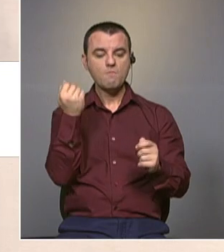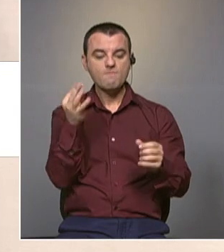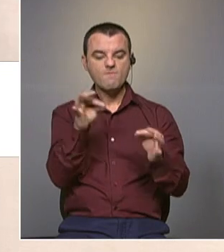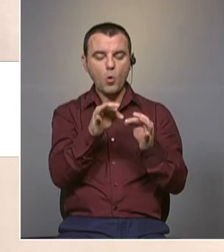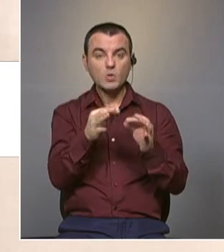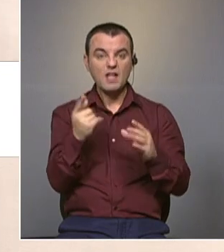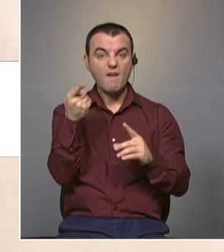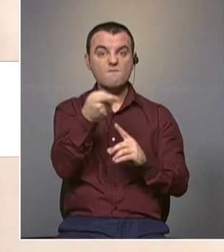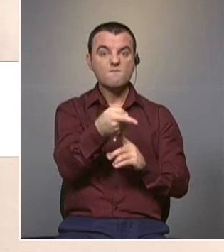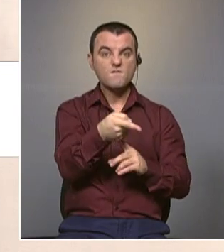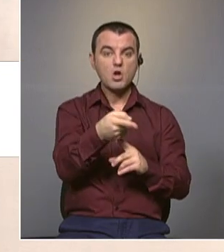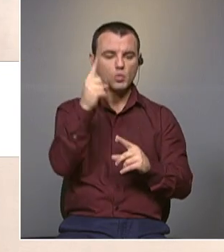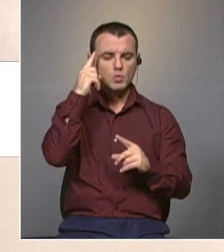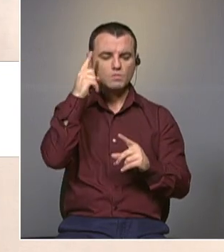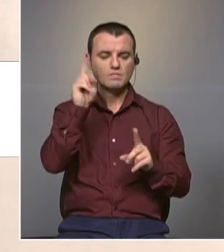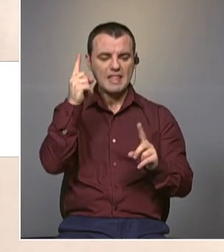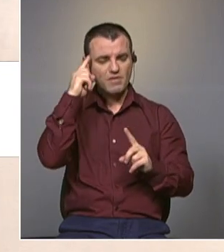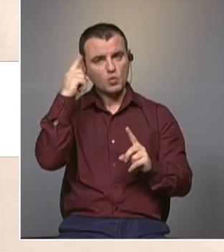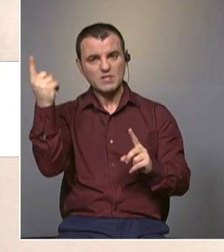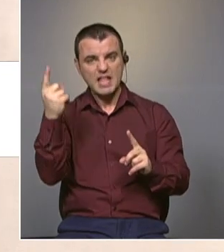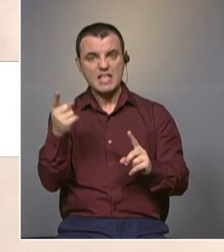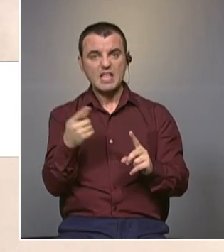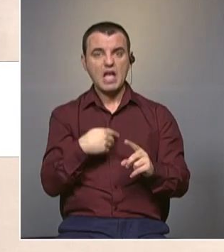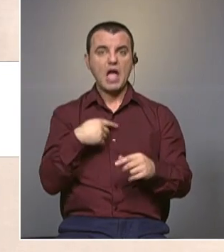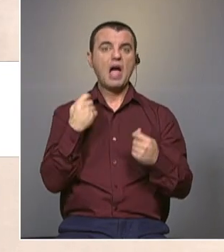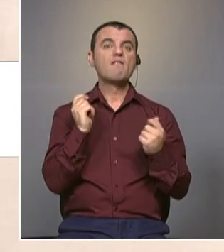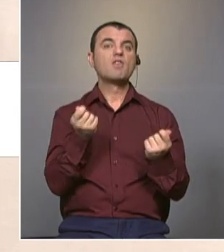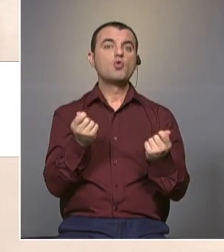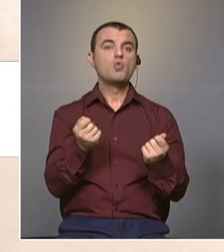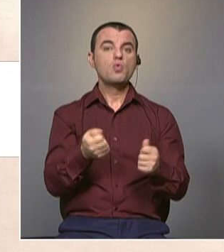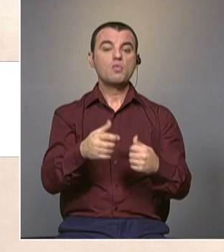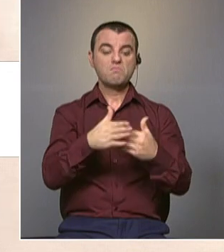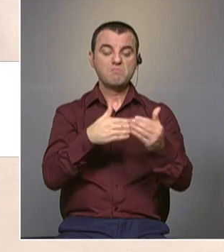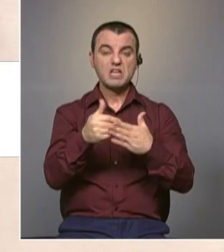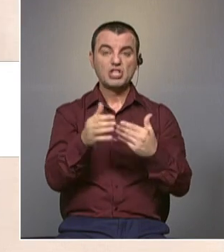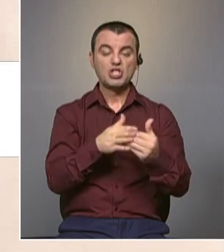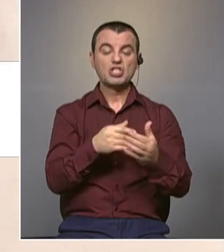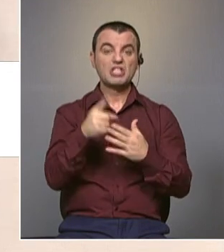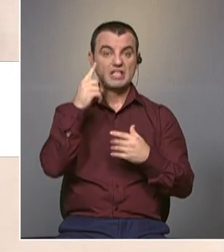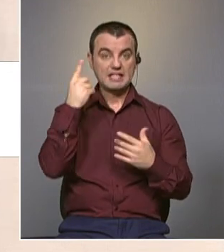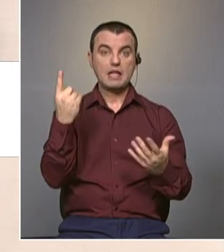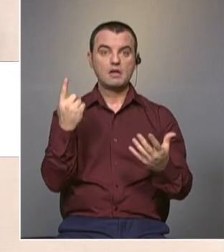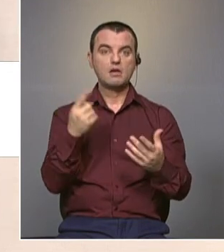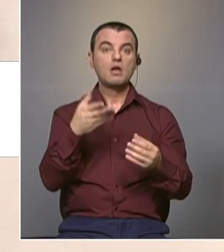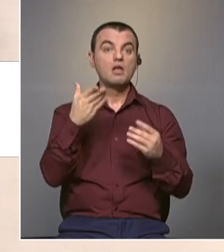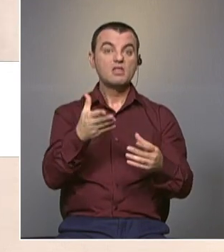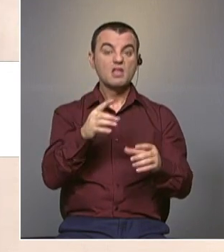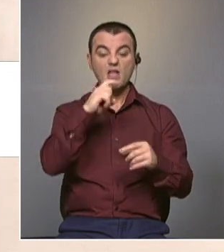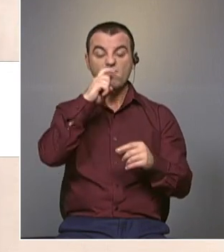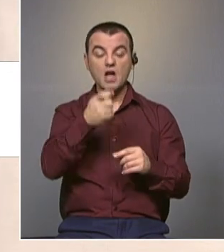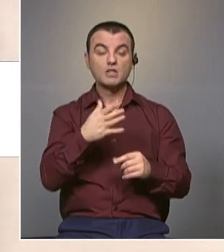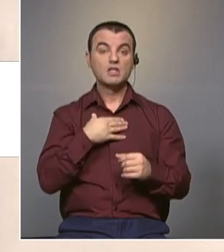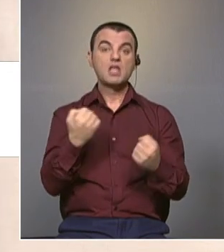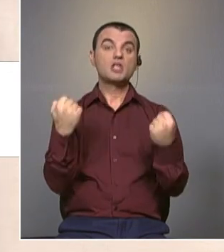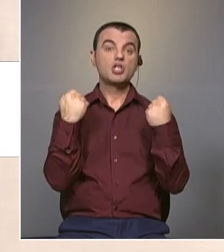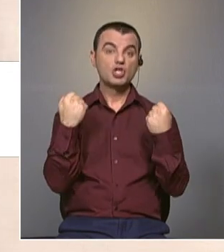а не знанията, защото те са също ключово важни за живота ни по принцип и тук на Земята,